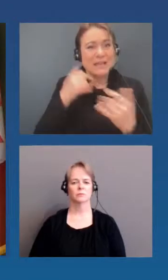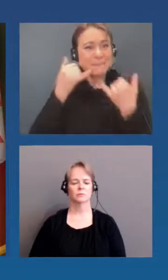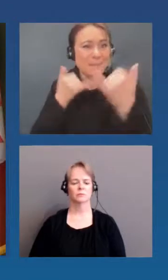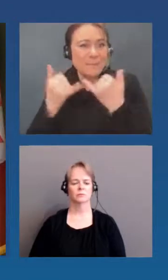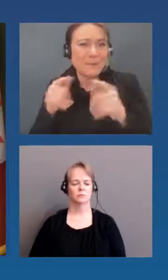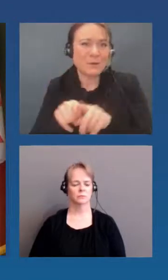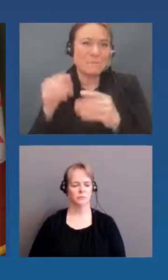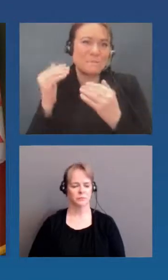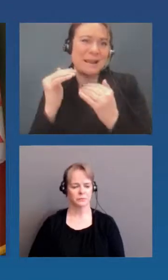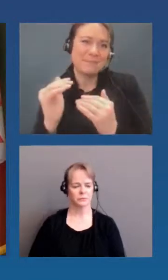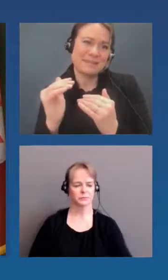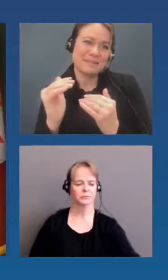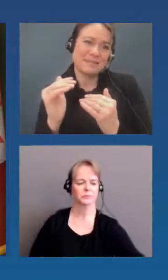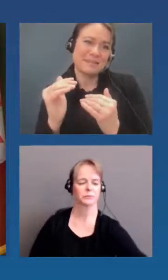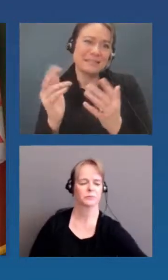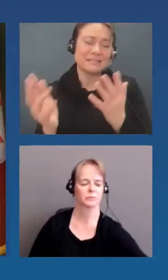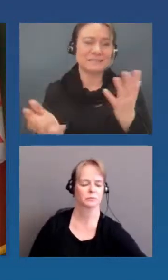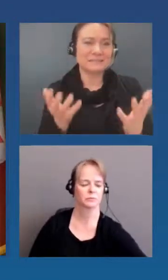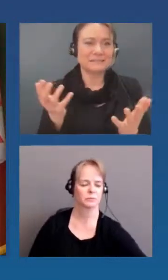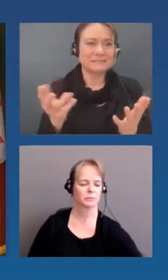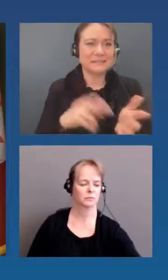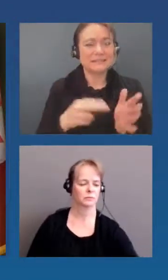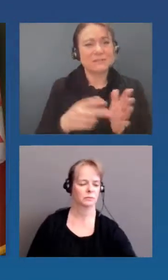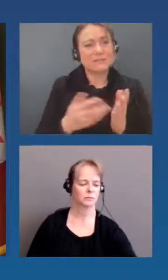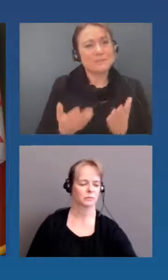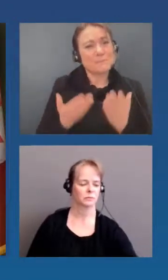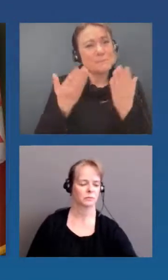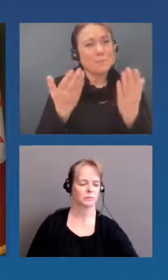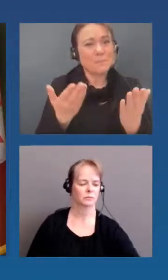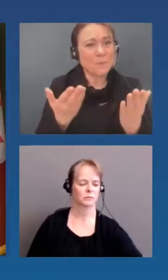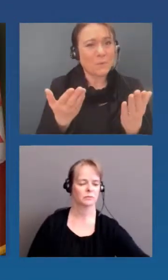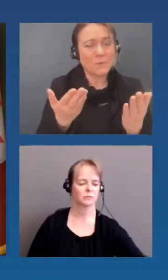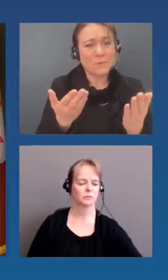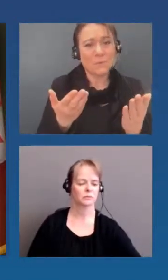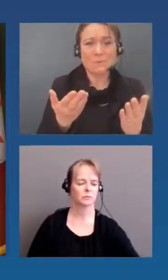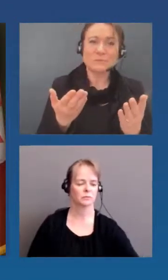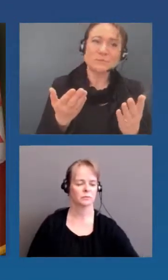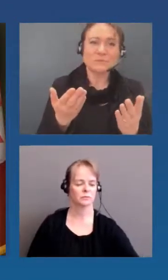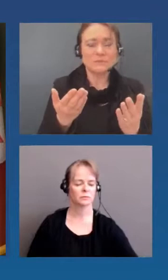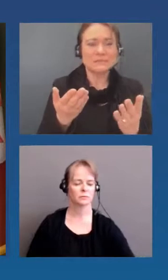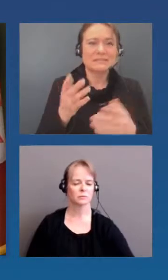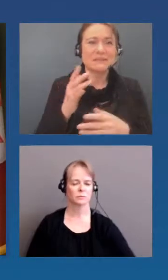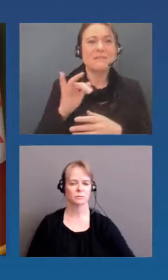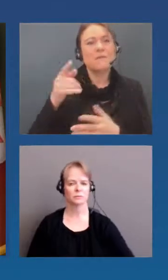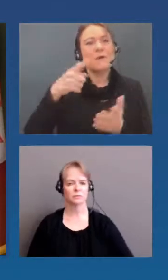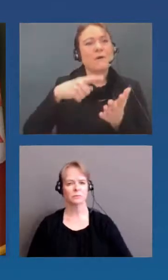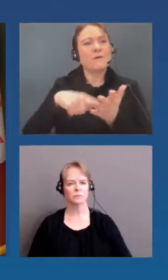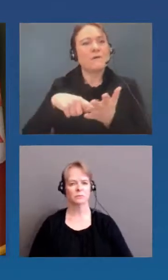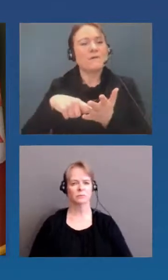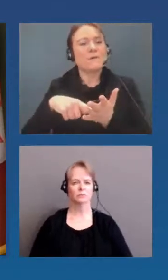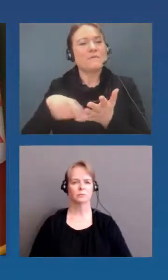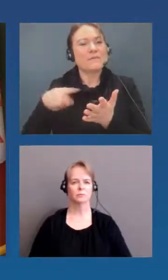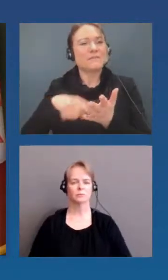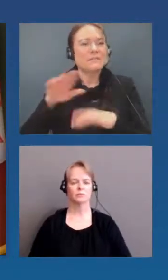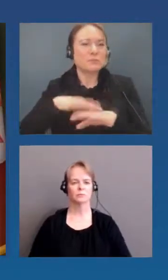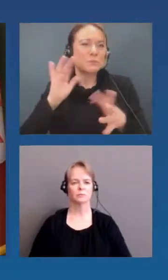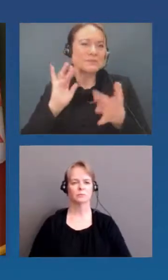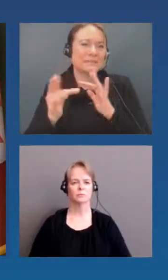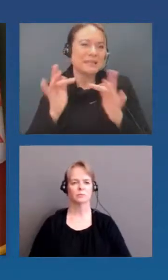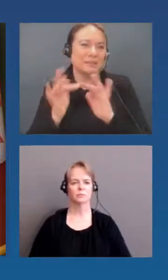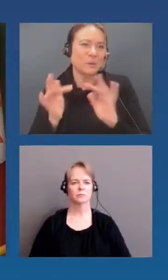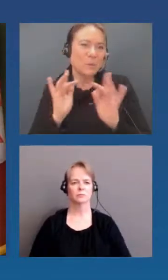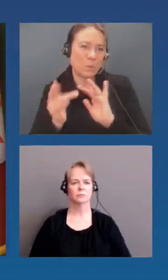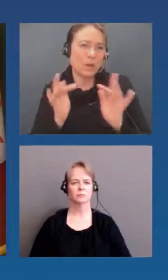comme limité. Donc, on suggère aux gens de plutôt aller au niveau du site web